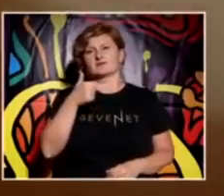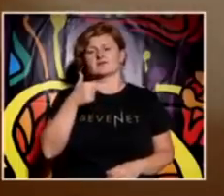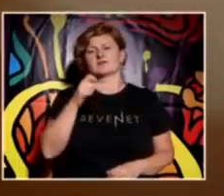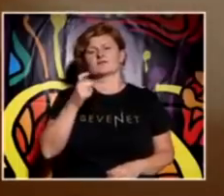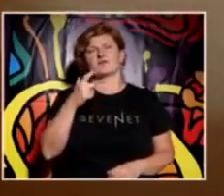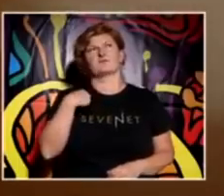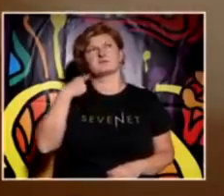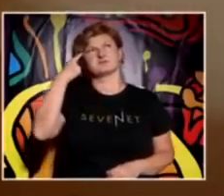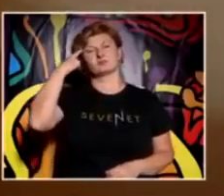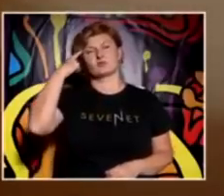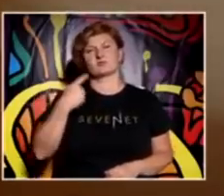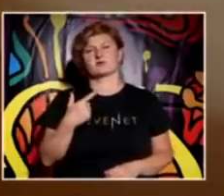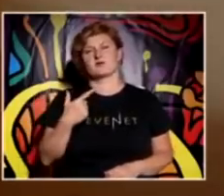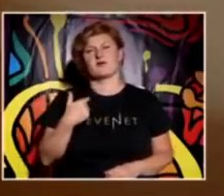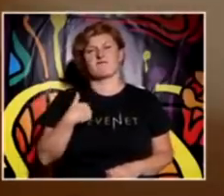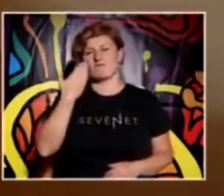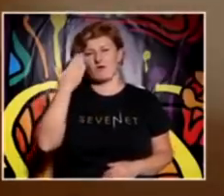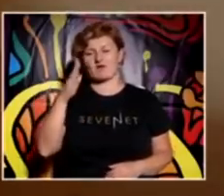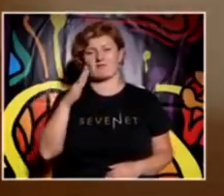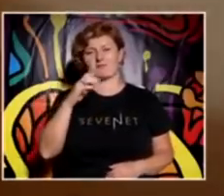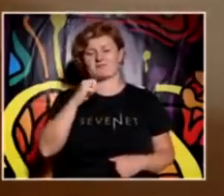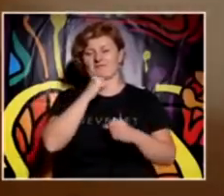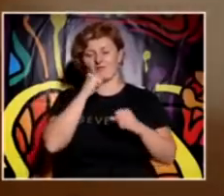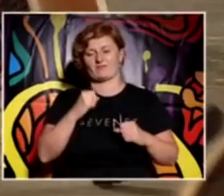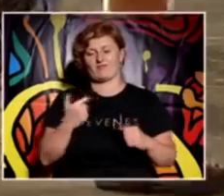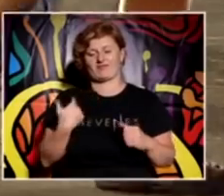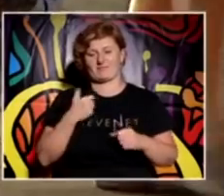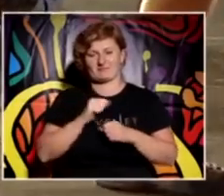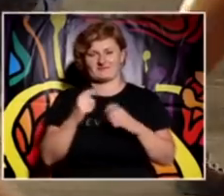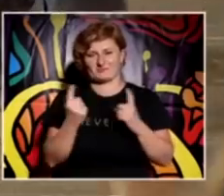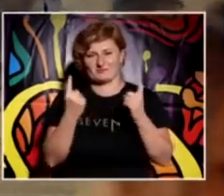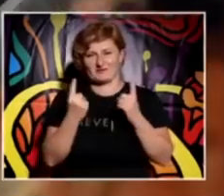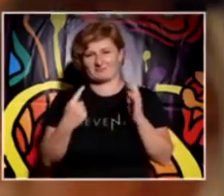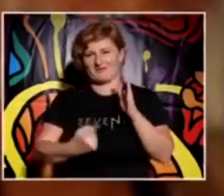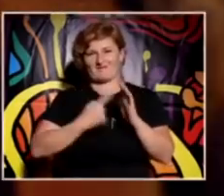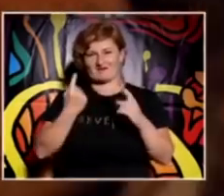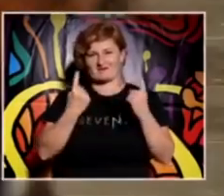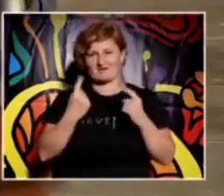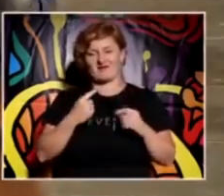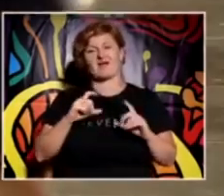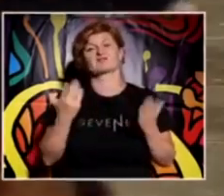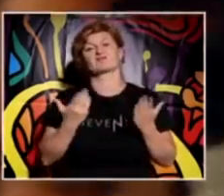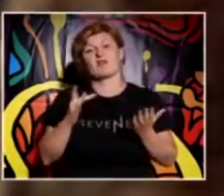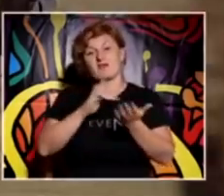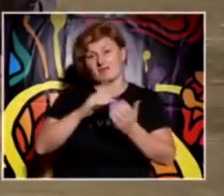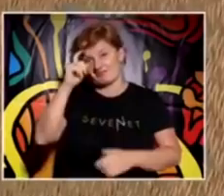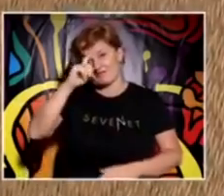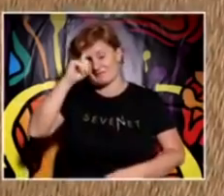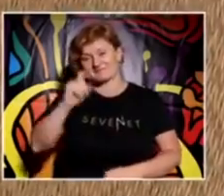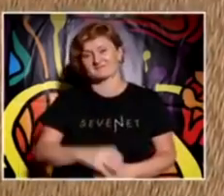co mi przychodzi na myśl, więc wolałabym, żeby to się jednak nie zdarzyło. Pierwszy raz w życiu mi się to zdarzyło i co ciekawe, zdarzyło się w Niemczech. Tak jak